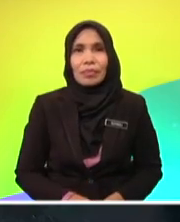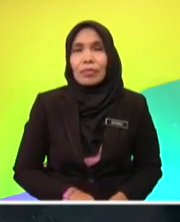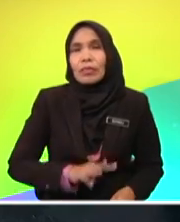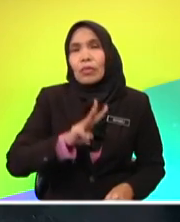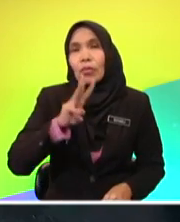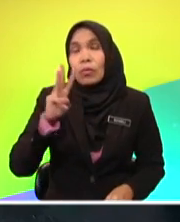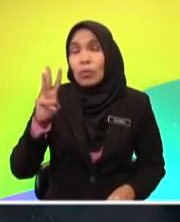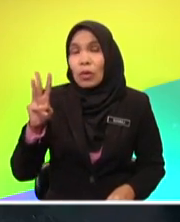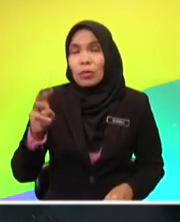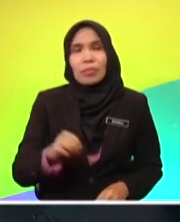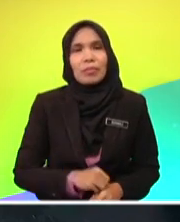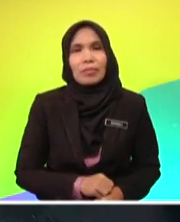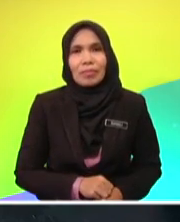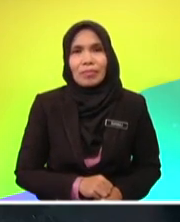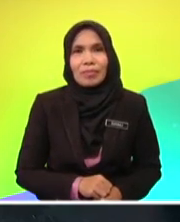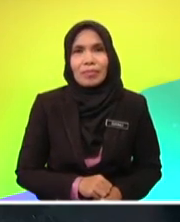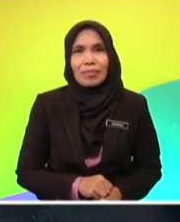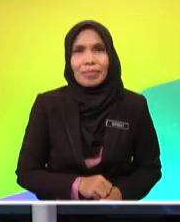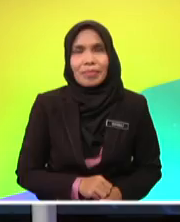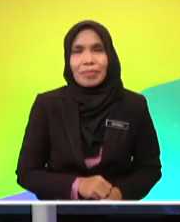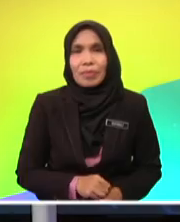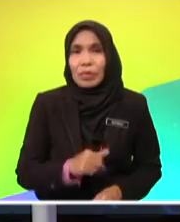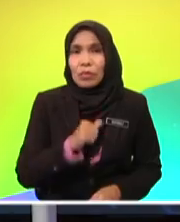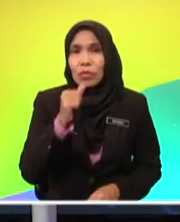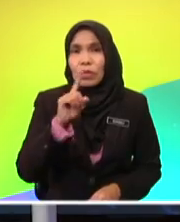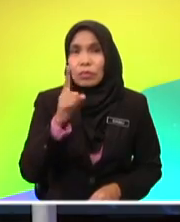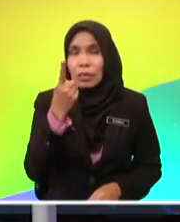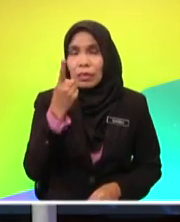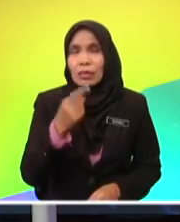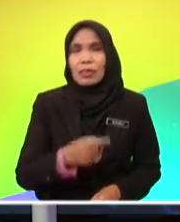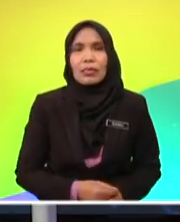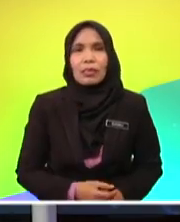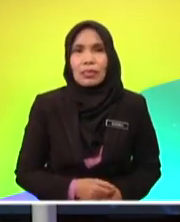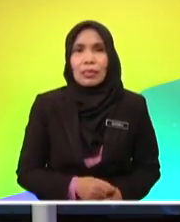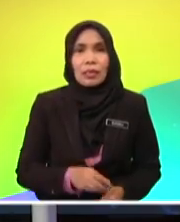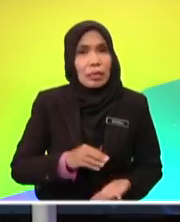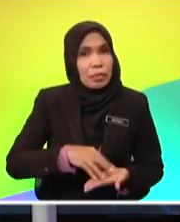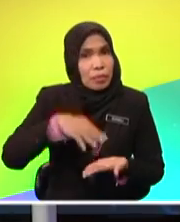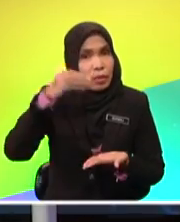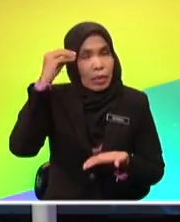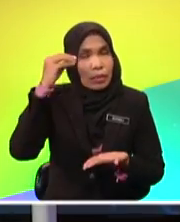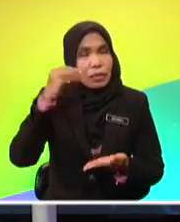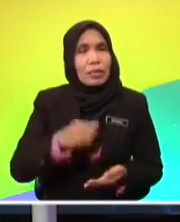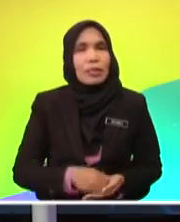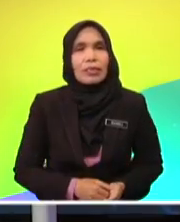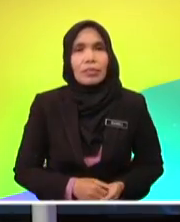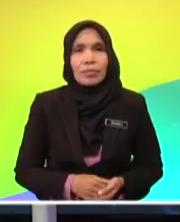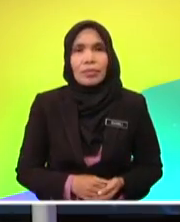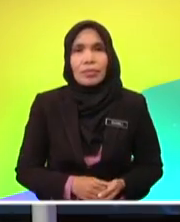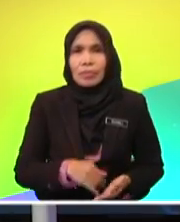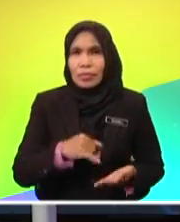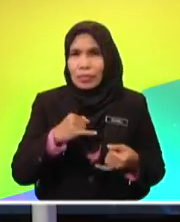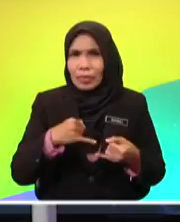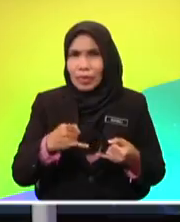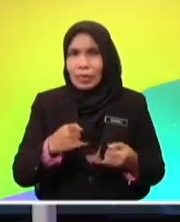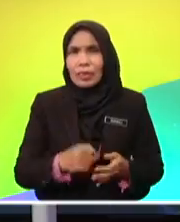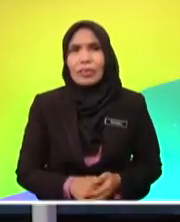belajar tentang jenis-jenis tumbuhan mengikut pengelasannya, iaitu berbunga dan tidak berbunga, tapi kita dapat